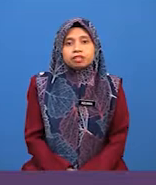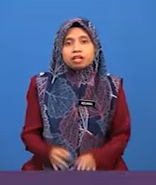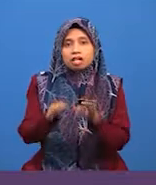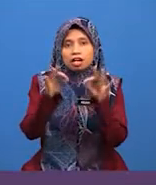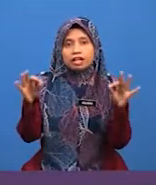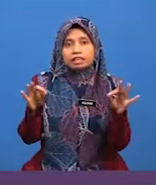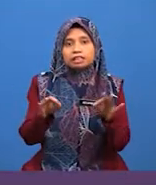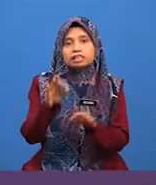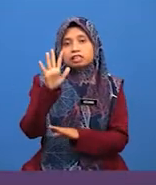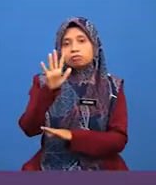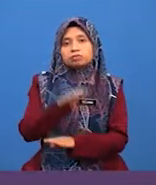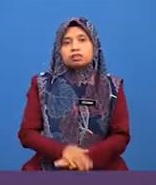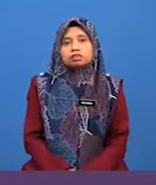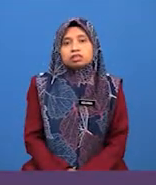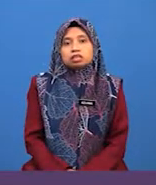Ayat kelima.